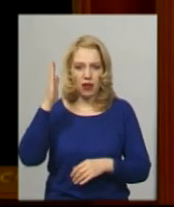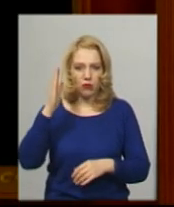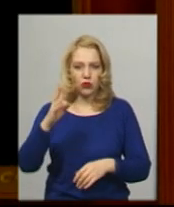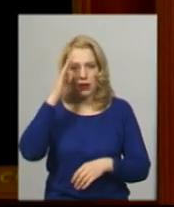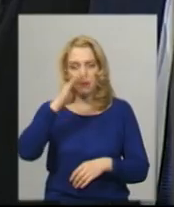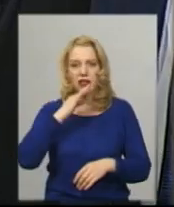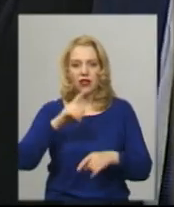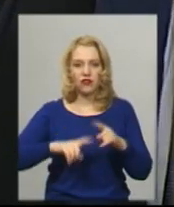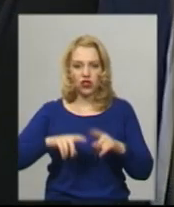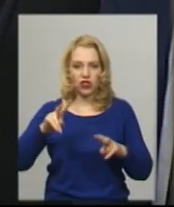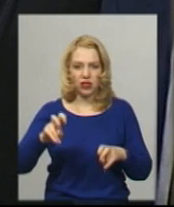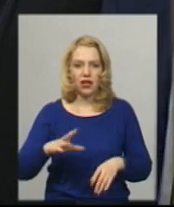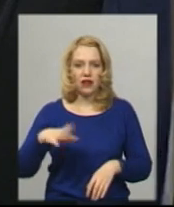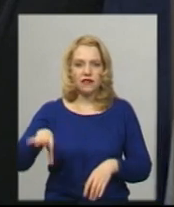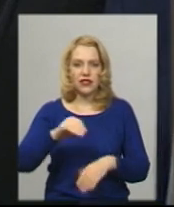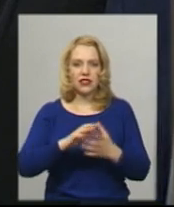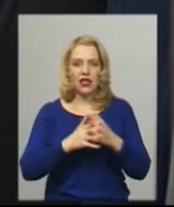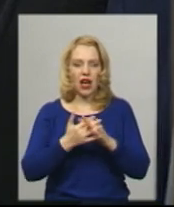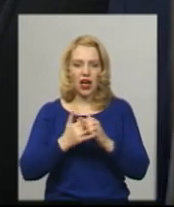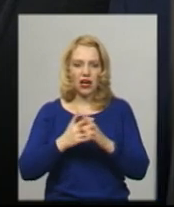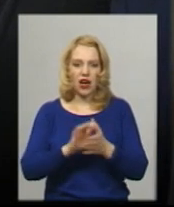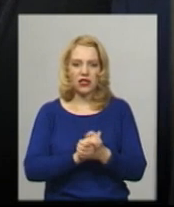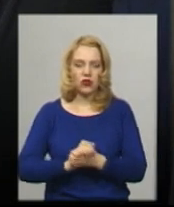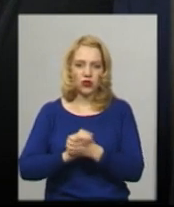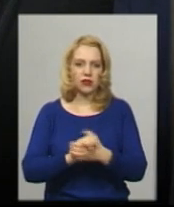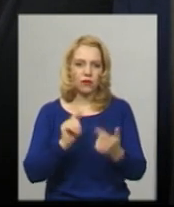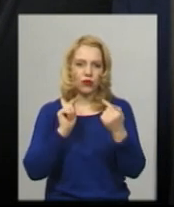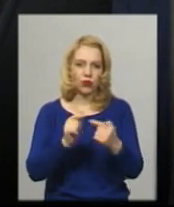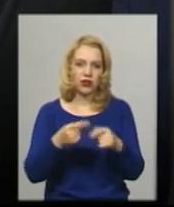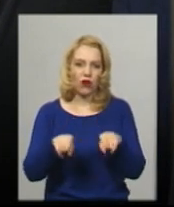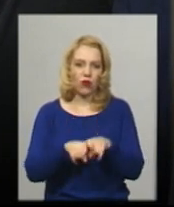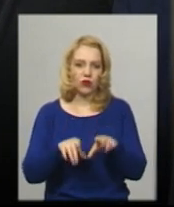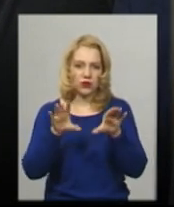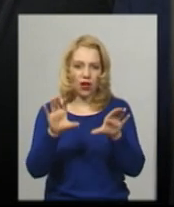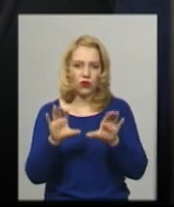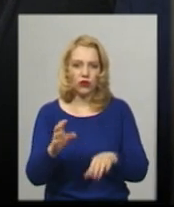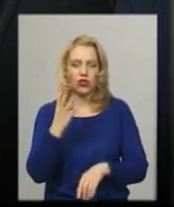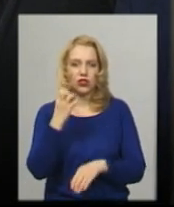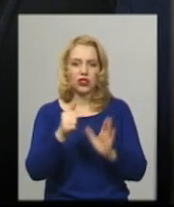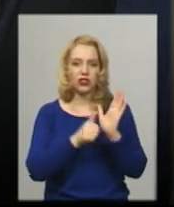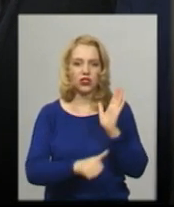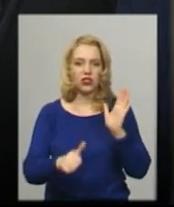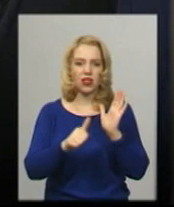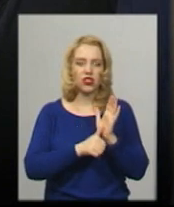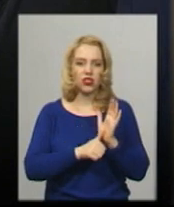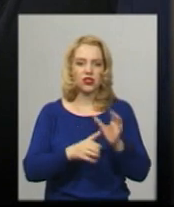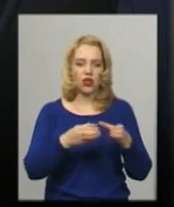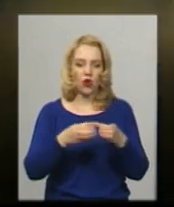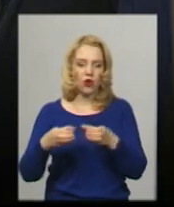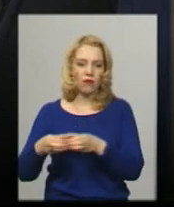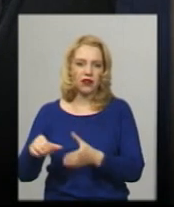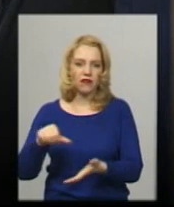«Батьківщина». Всі аграрні асоціації виступили проти цього закону. 466 громад